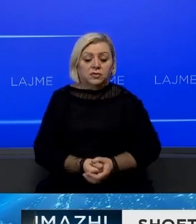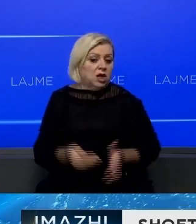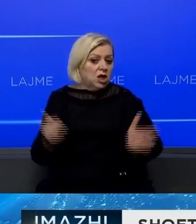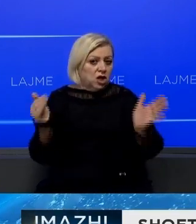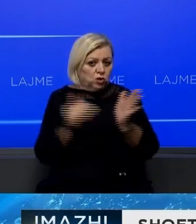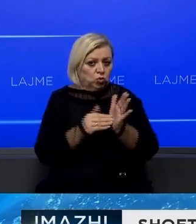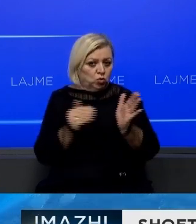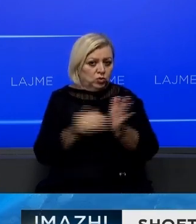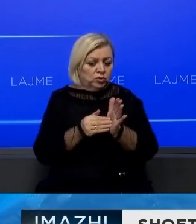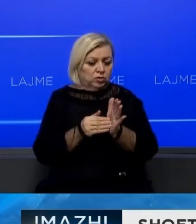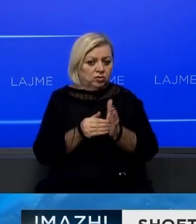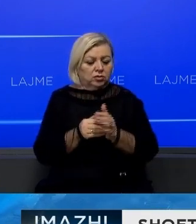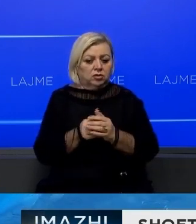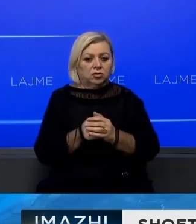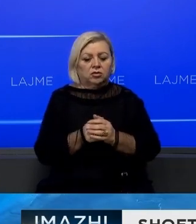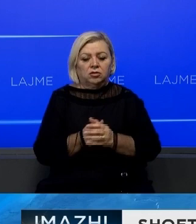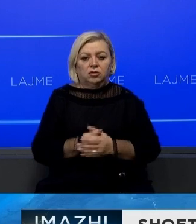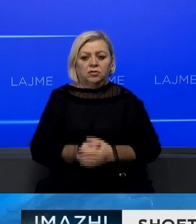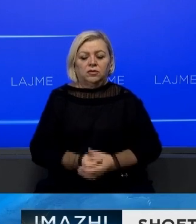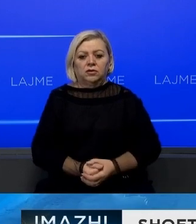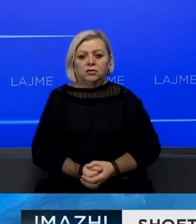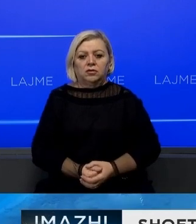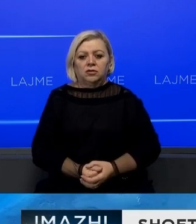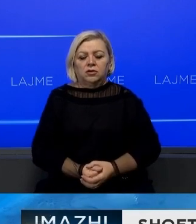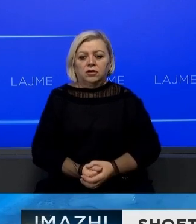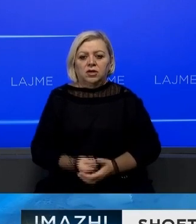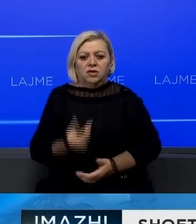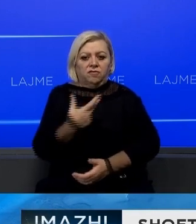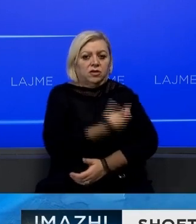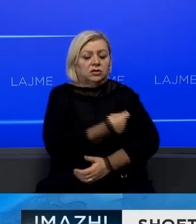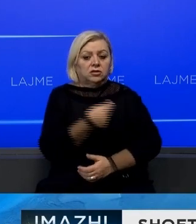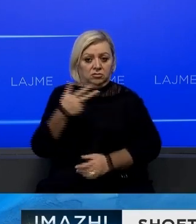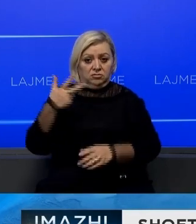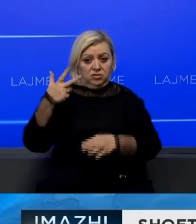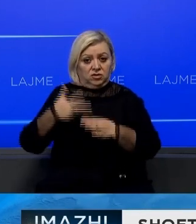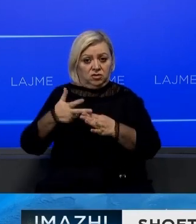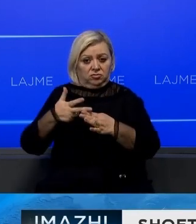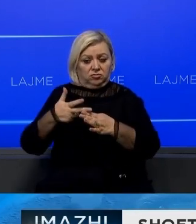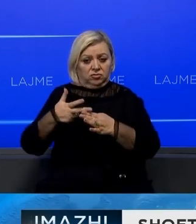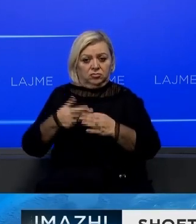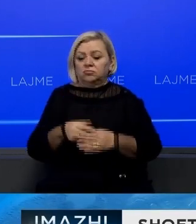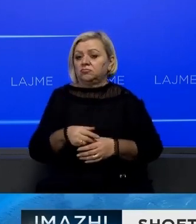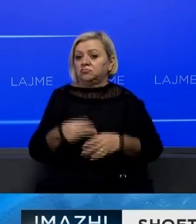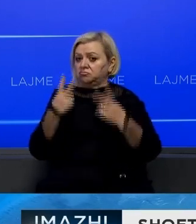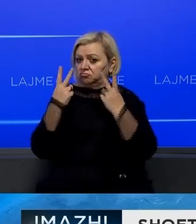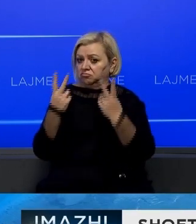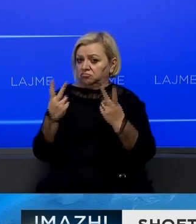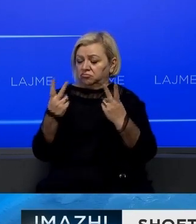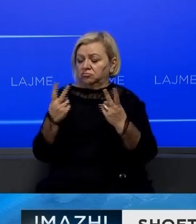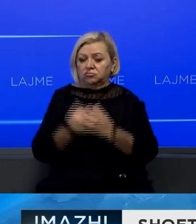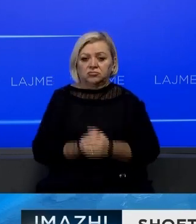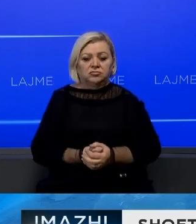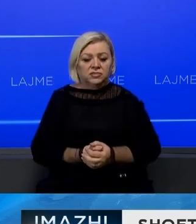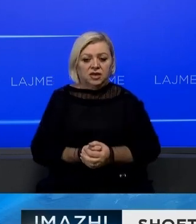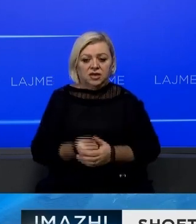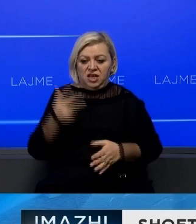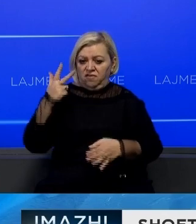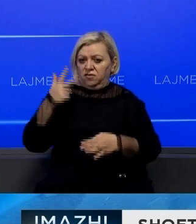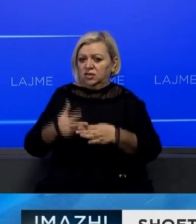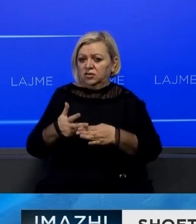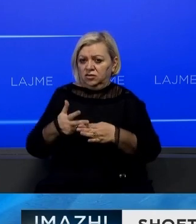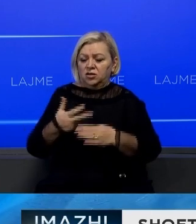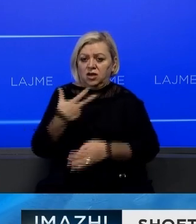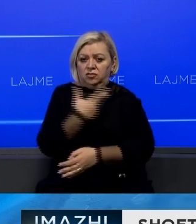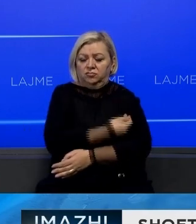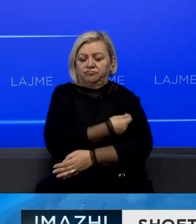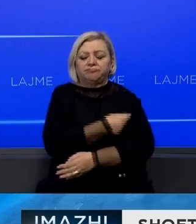duhet të kemi edhe vaksinën e tretë? Sa është e rëndësishme vaksina e tretë? Po, vaksina e tretë ka qenë